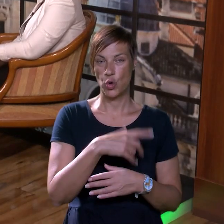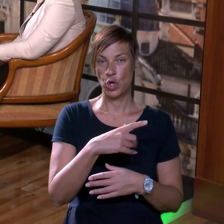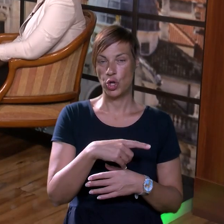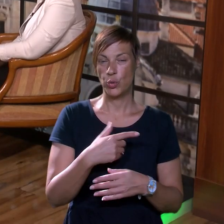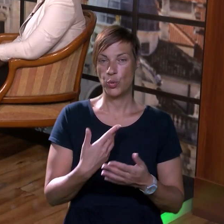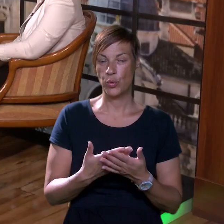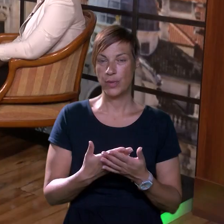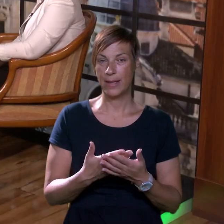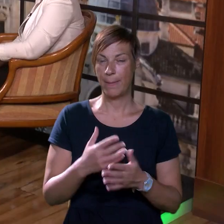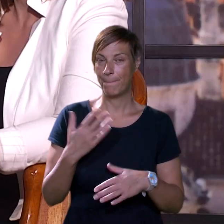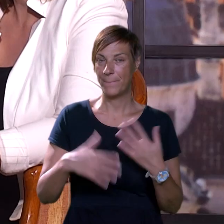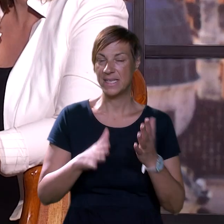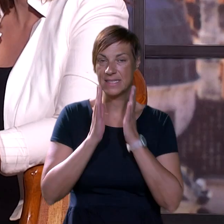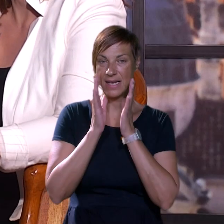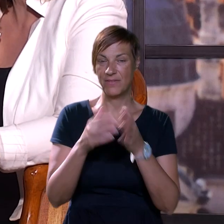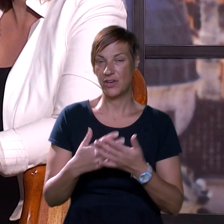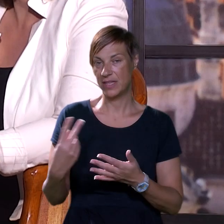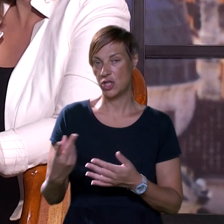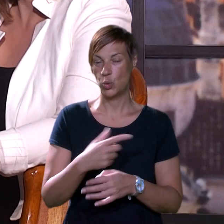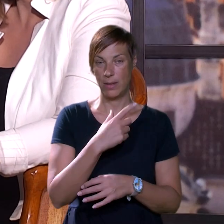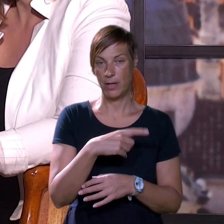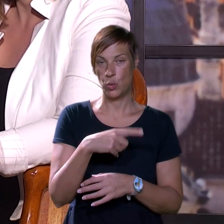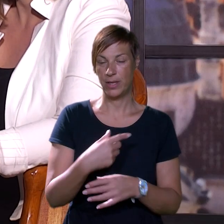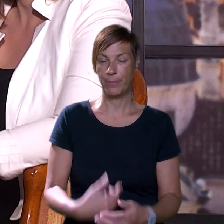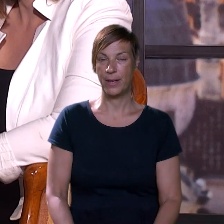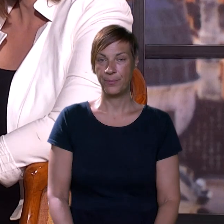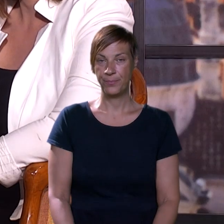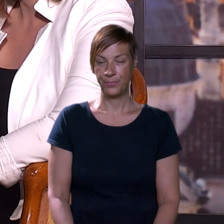ljudi nekako prestali vjerovati i drugim ljudima?